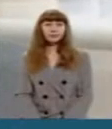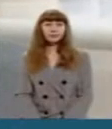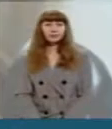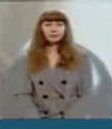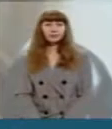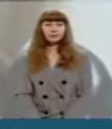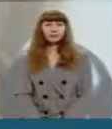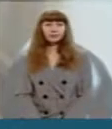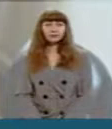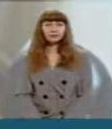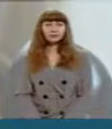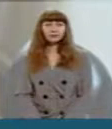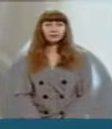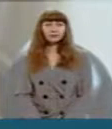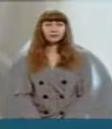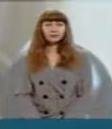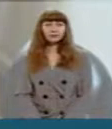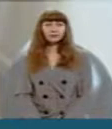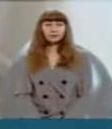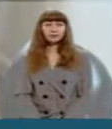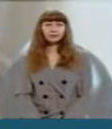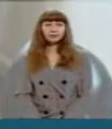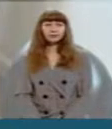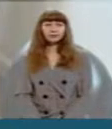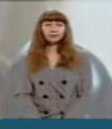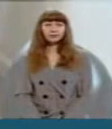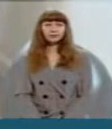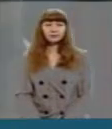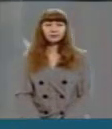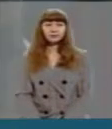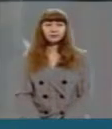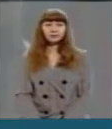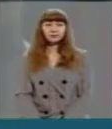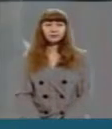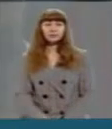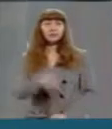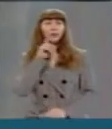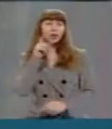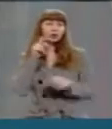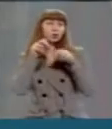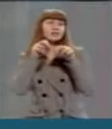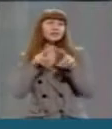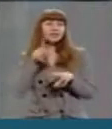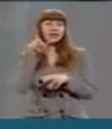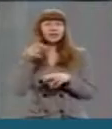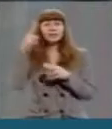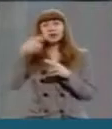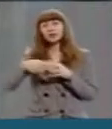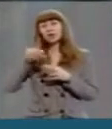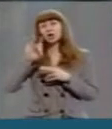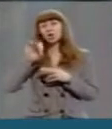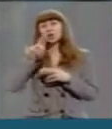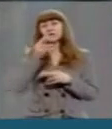перешла сюда. Ал бір қалмұраттың жұмысқа орналасуы тіптен бөлек әңгіме. Ол оңтүстіктен солтүстікке қоныс аудару бағдарламасы бойынша Саркөл ауданына көшіп